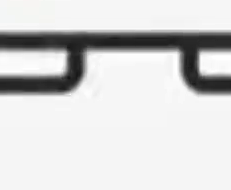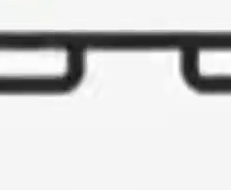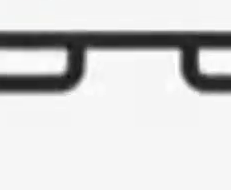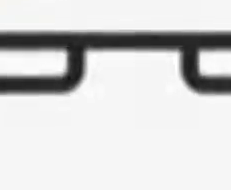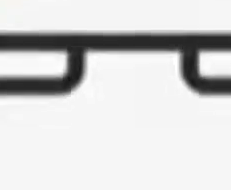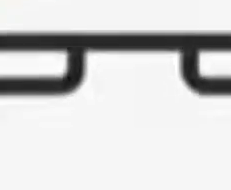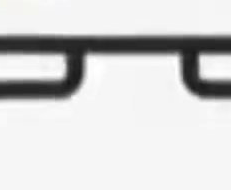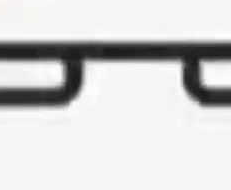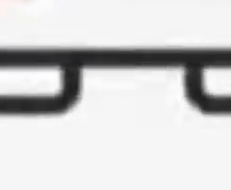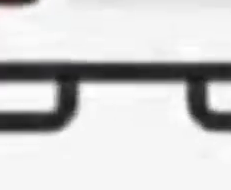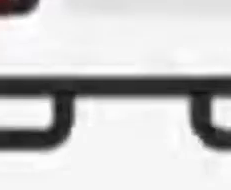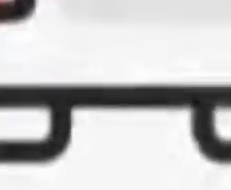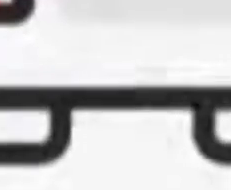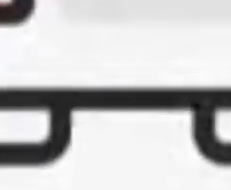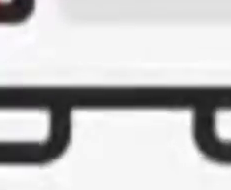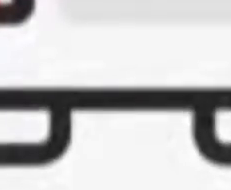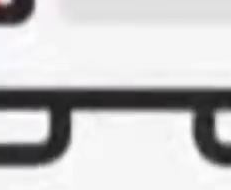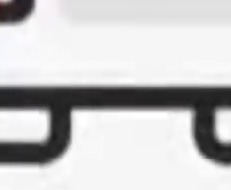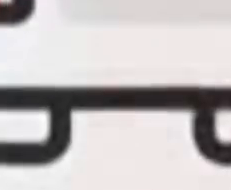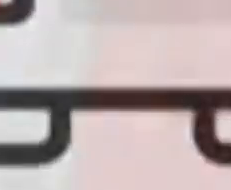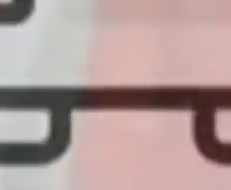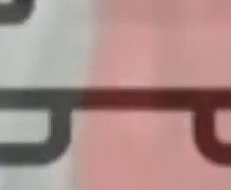النائبة.